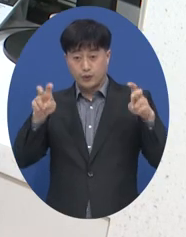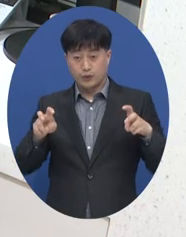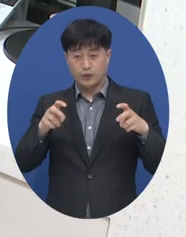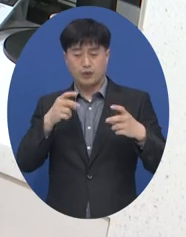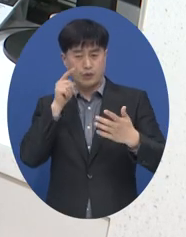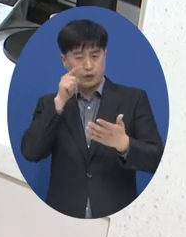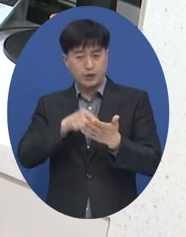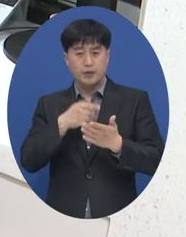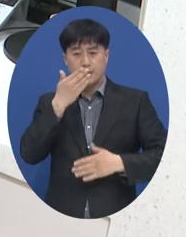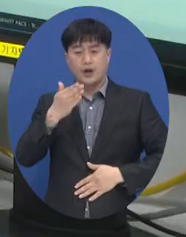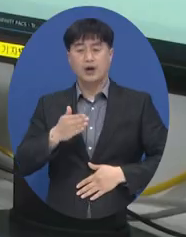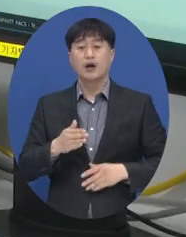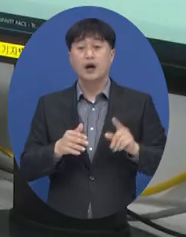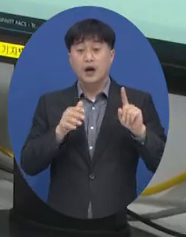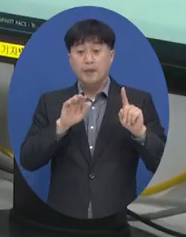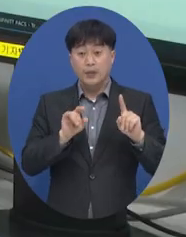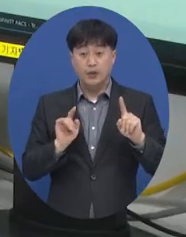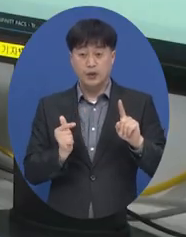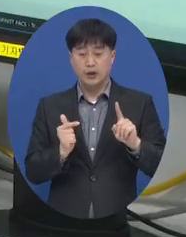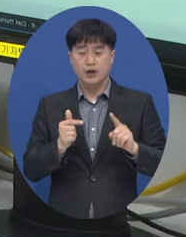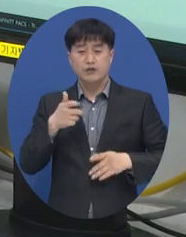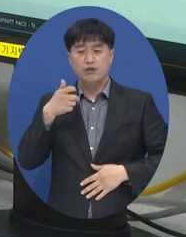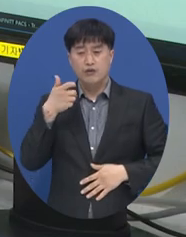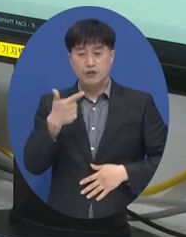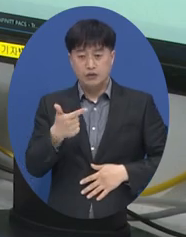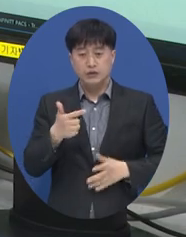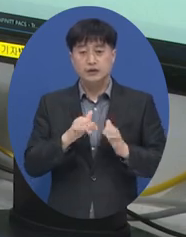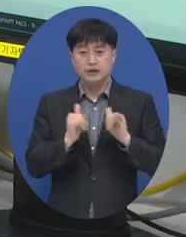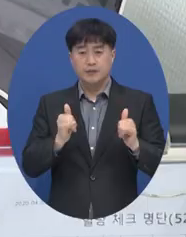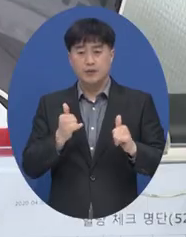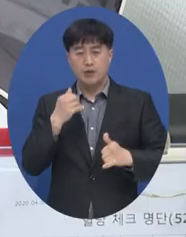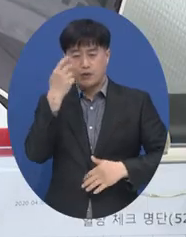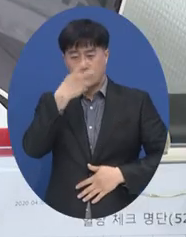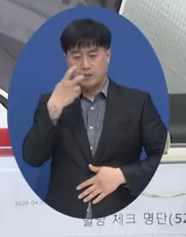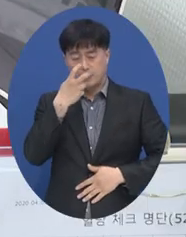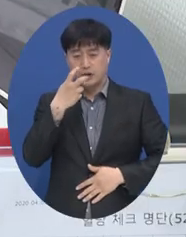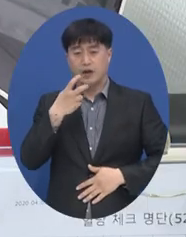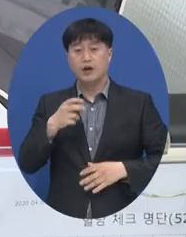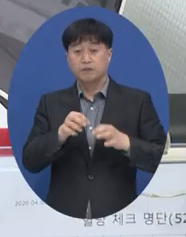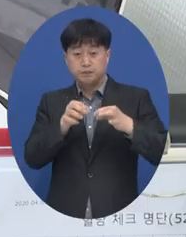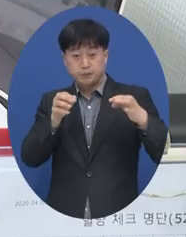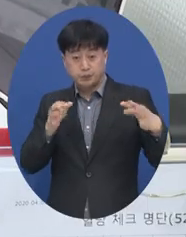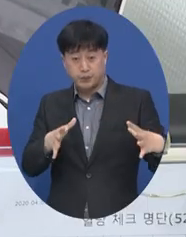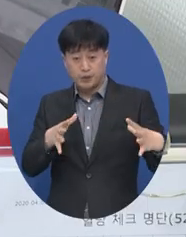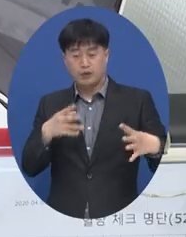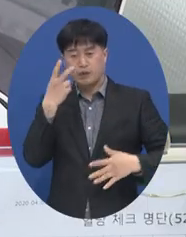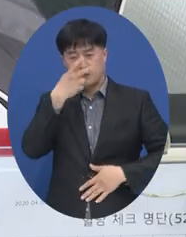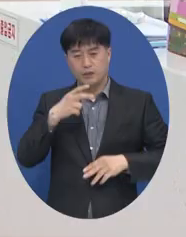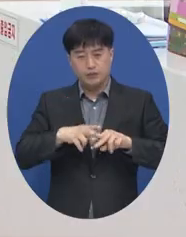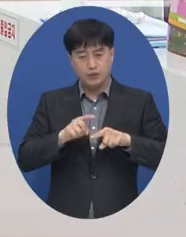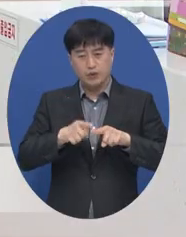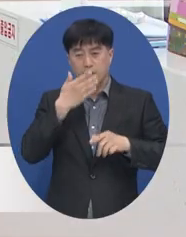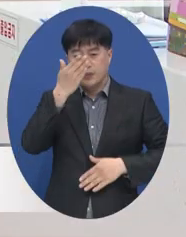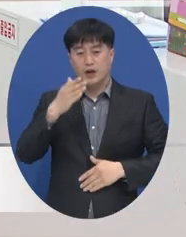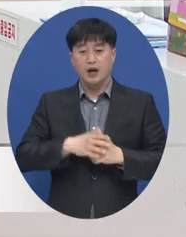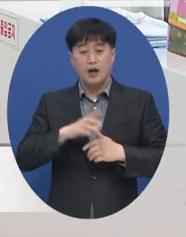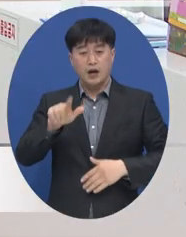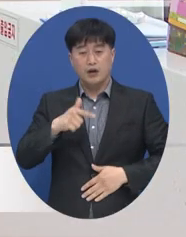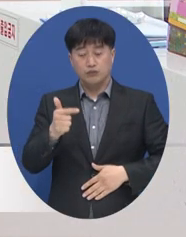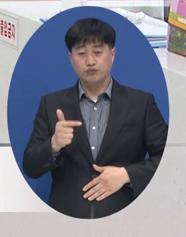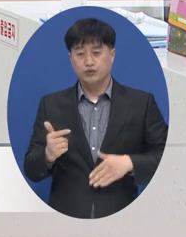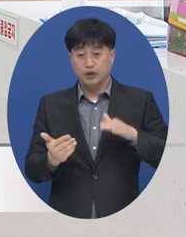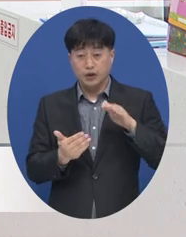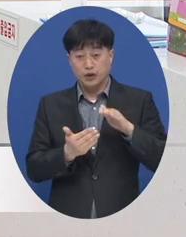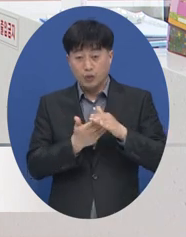최대 16명까지 병실한 환자들의 건강 상태 변화를 원격으로 실시간 분석해 줍니다. 하루